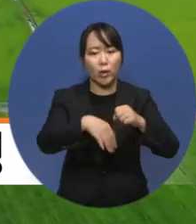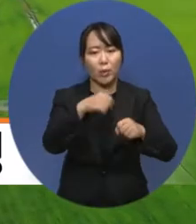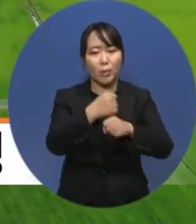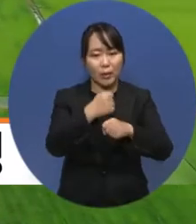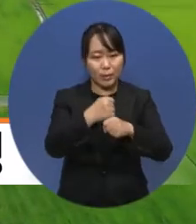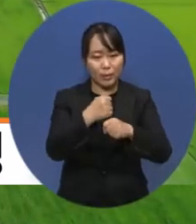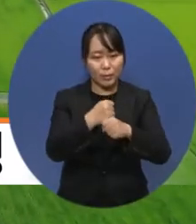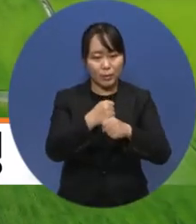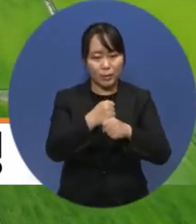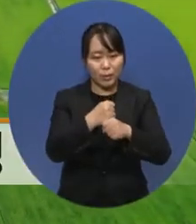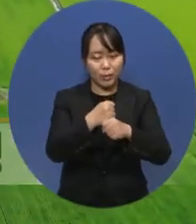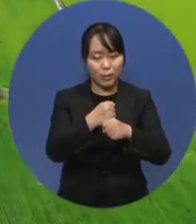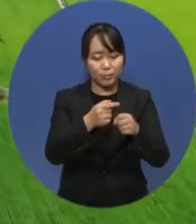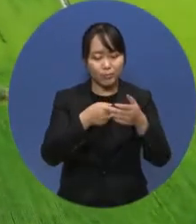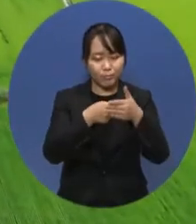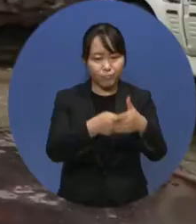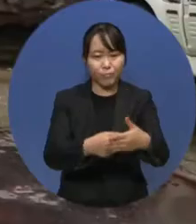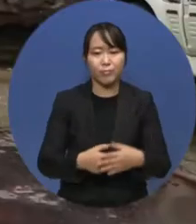작업에 나서게 됩니다.